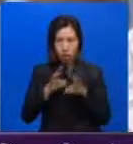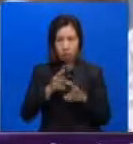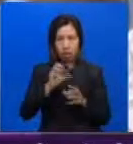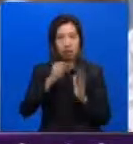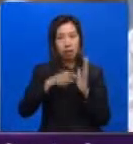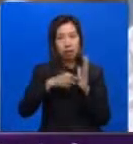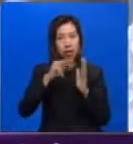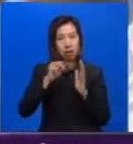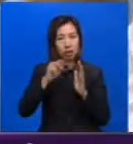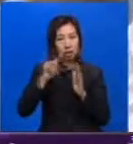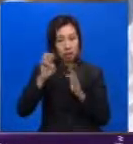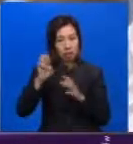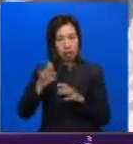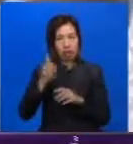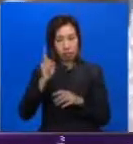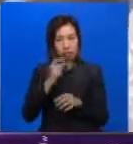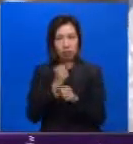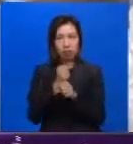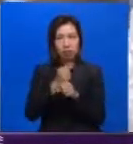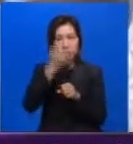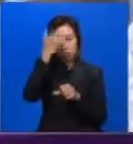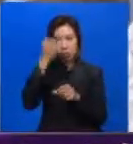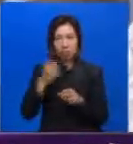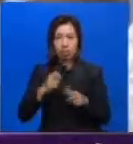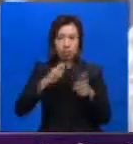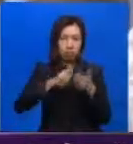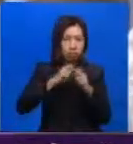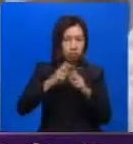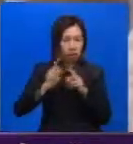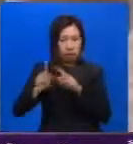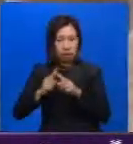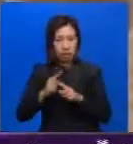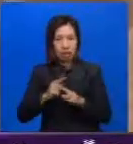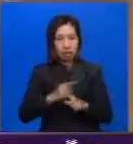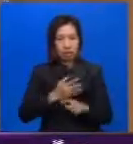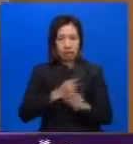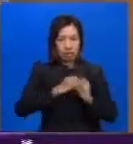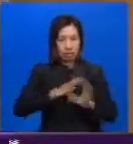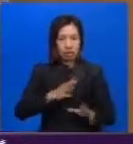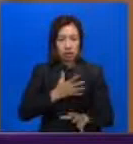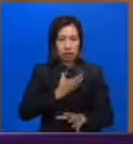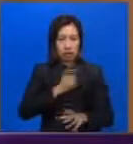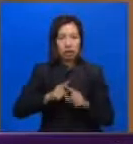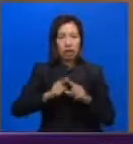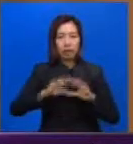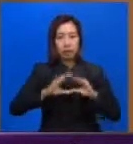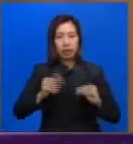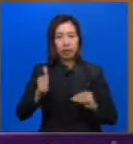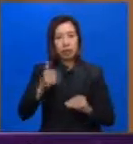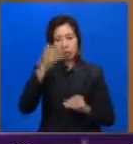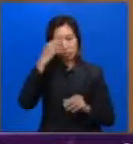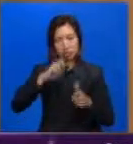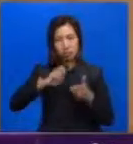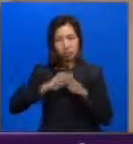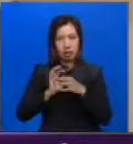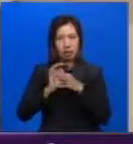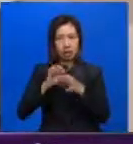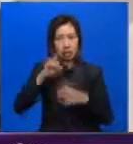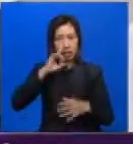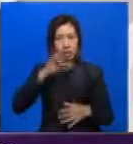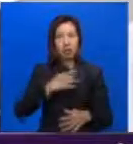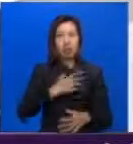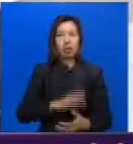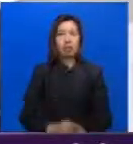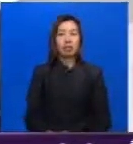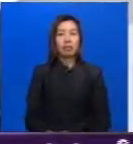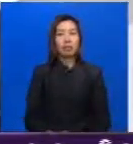างเคร่งครัดเพื่อประสิทธิผลในการลดทอนเมฆหมอกแห่งความเกลียดชังที่อาจนำไปสู่ความรุนแรง อยากใช้สันติวิธี